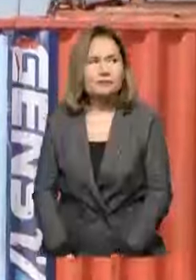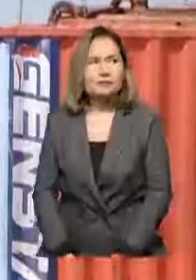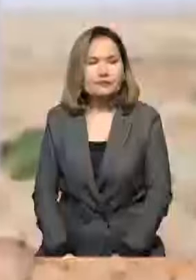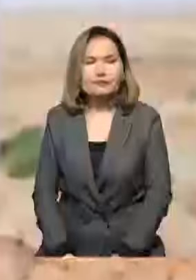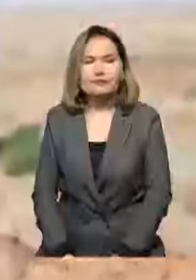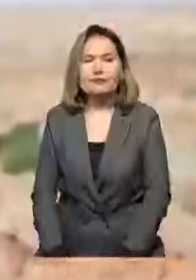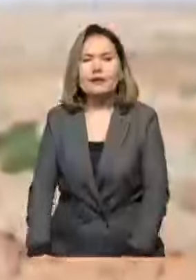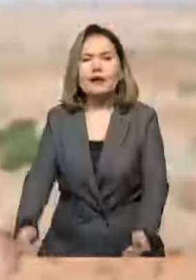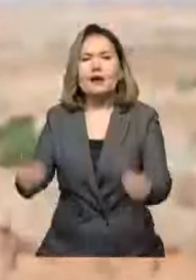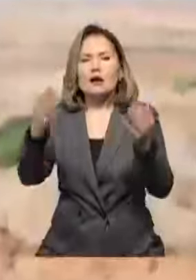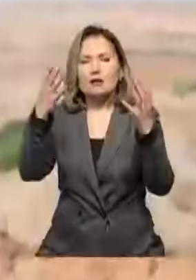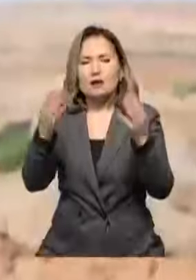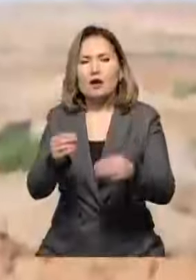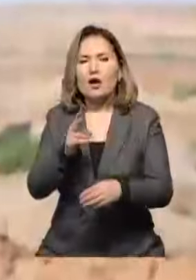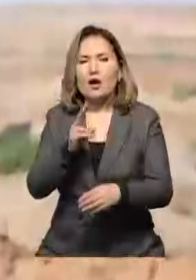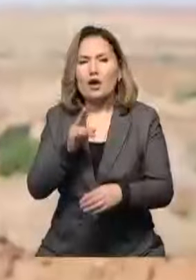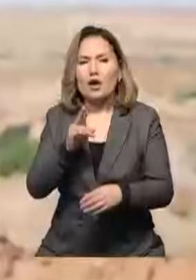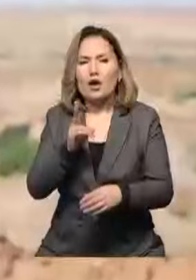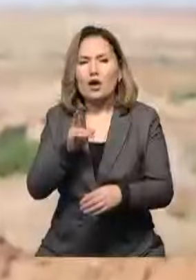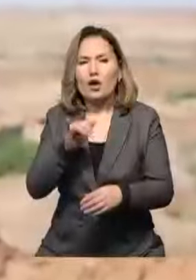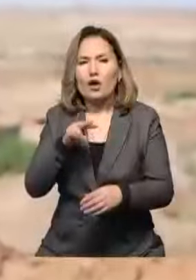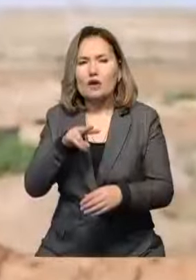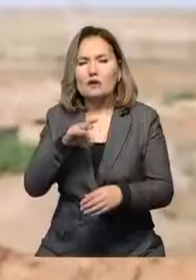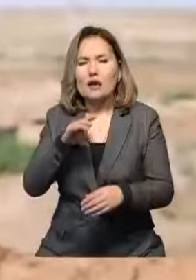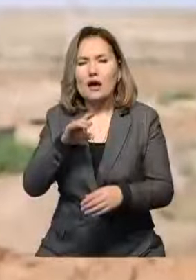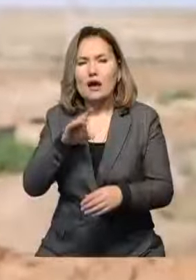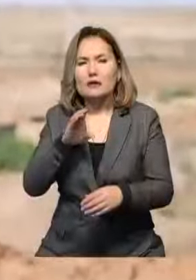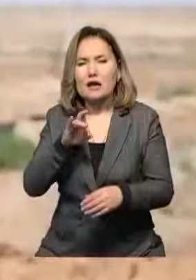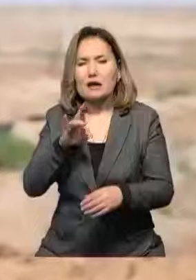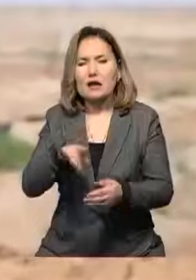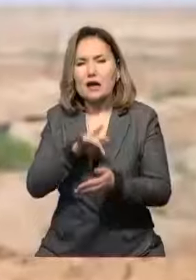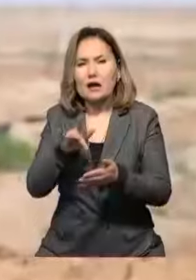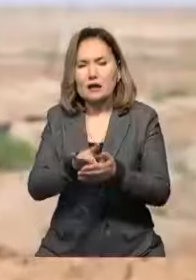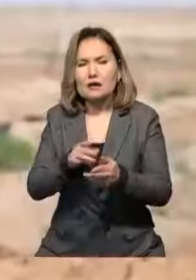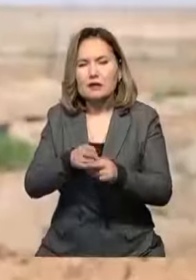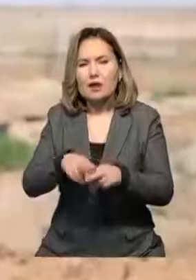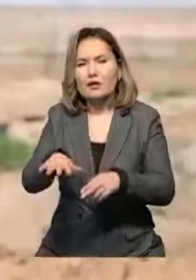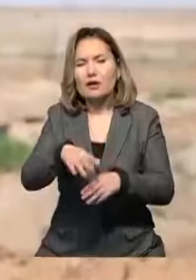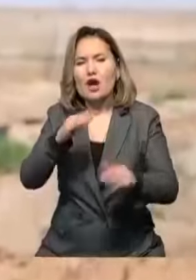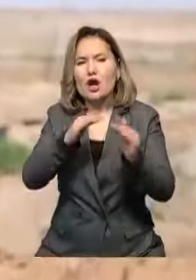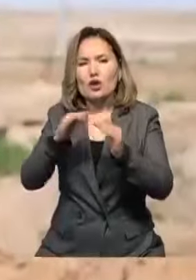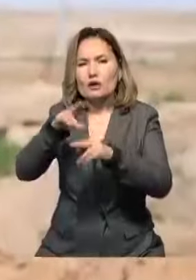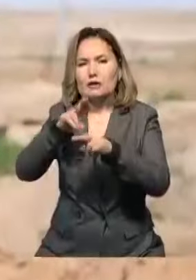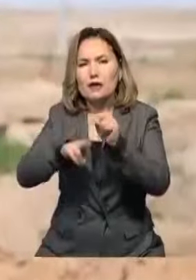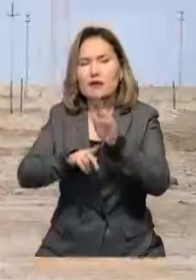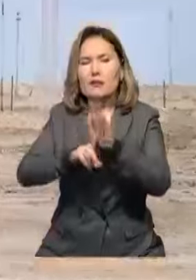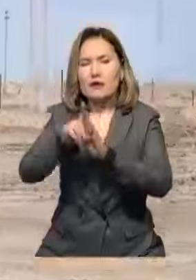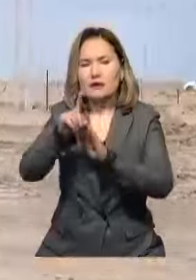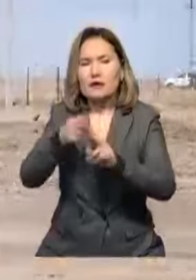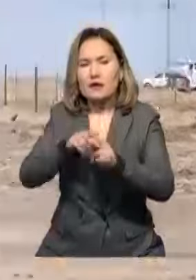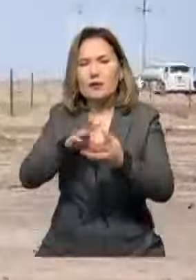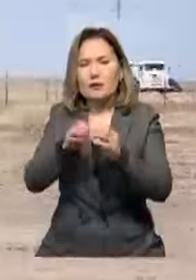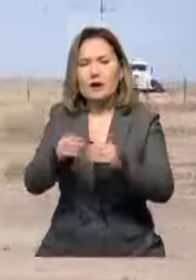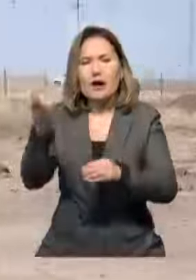Қазіргі таңда мынау Құлсары қаласындағы болашақ мөлтек ауданда тұрмыз. Осы жерде жоспарлағандай әу